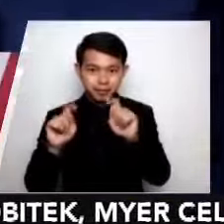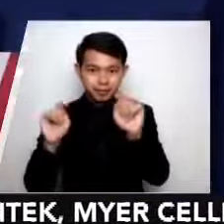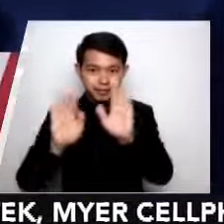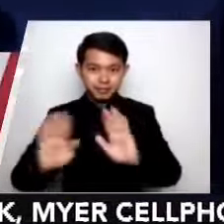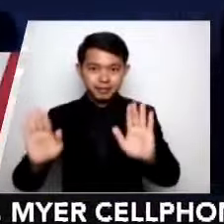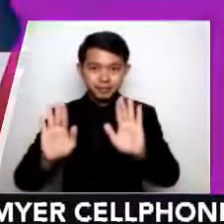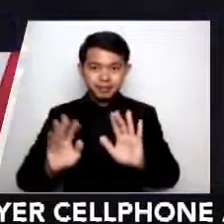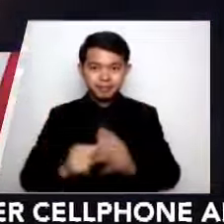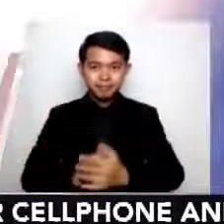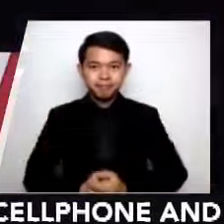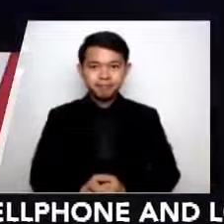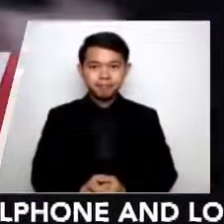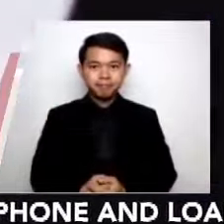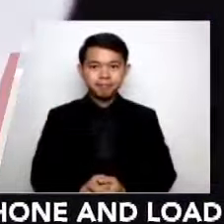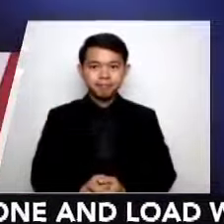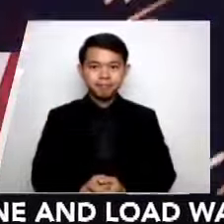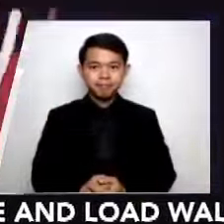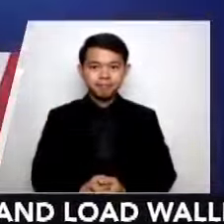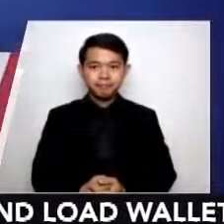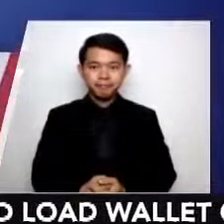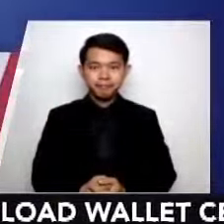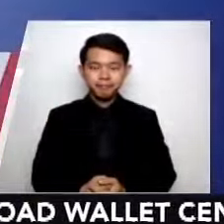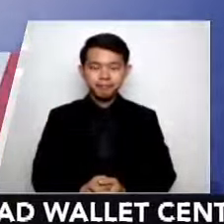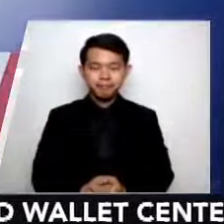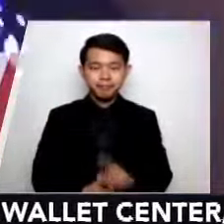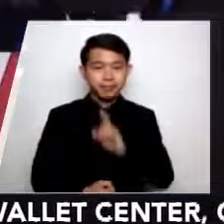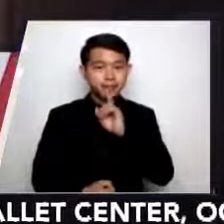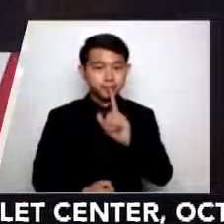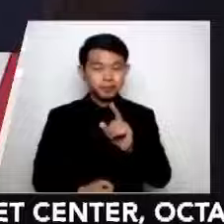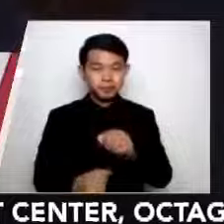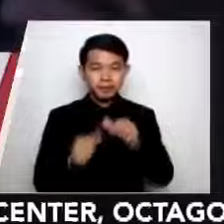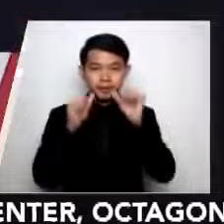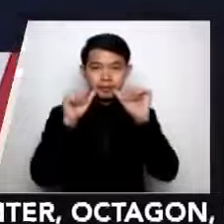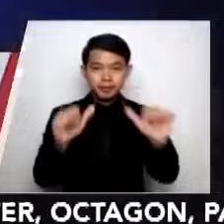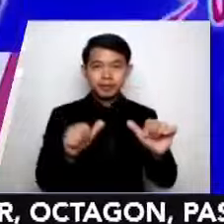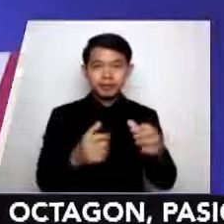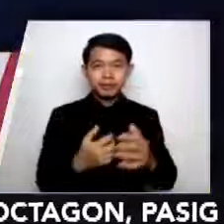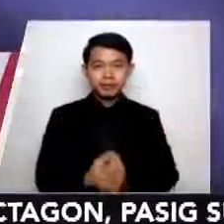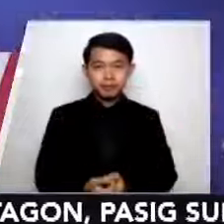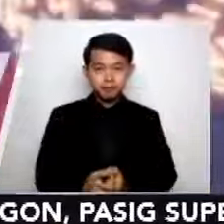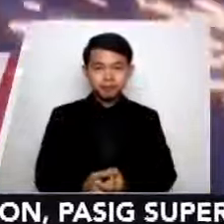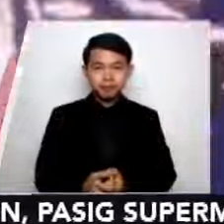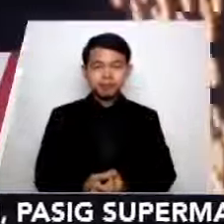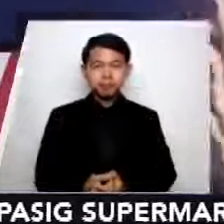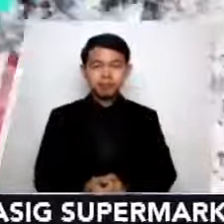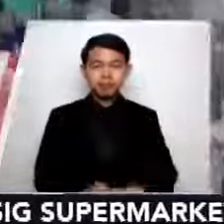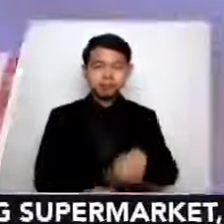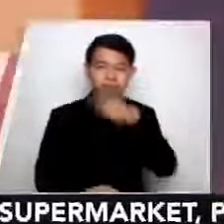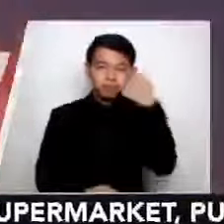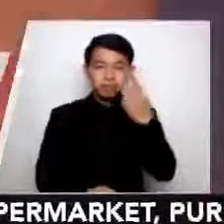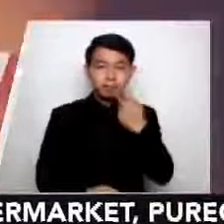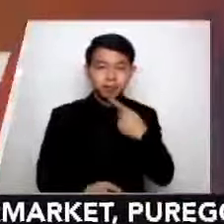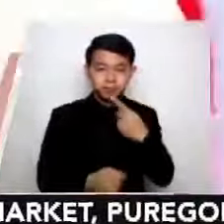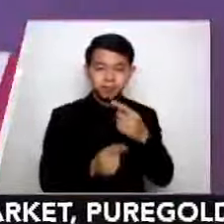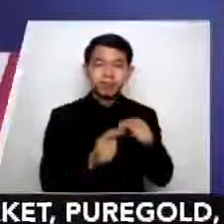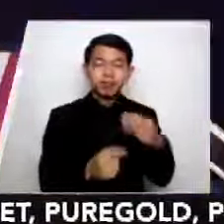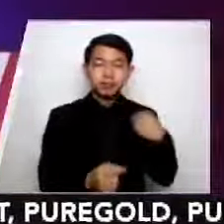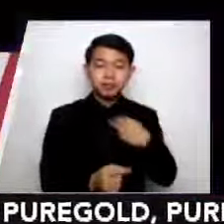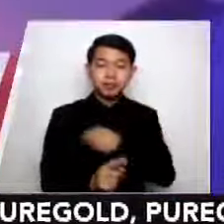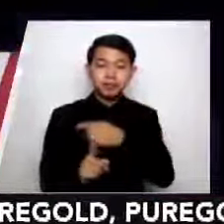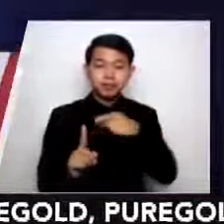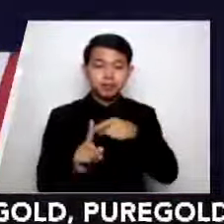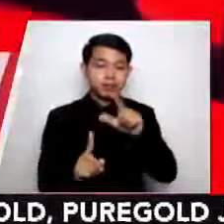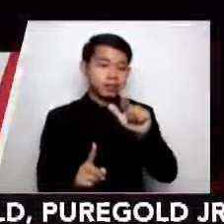weekend it's official irelease na ni blackpink Lisa ang Deb solo album alter ego sa